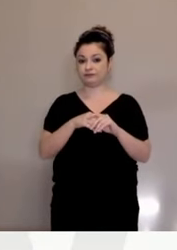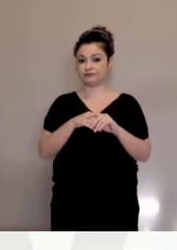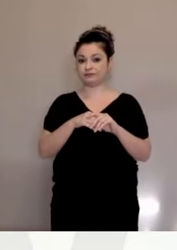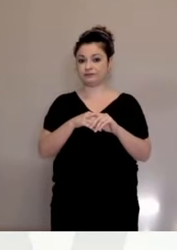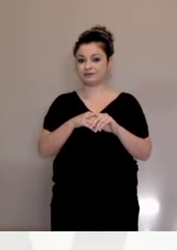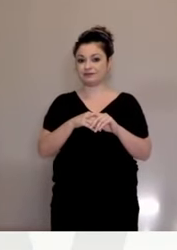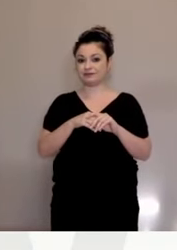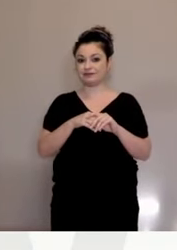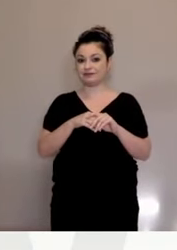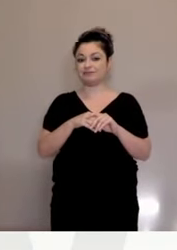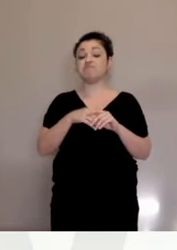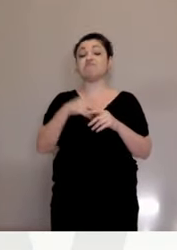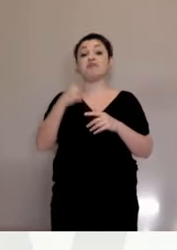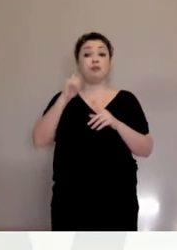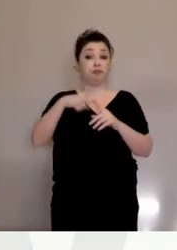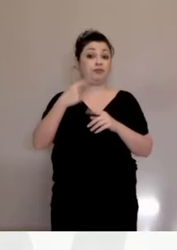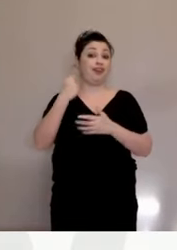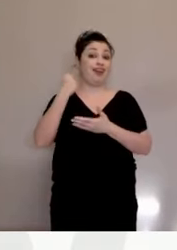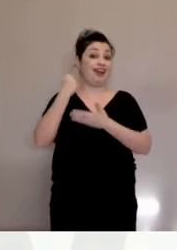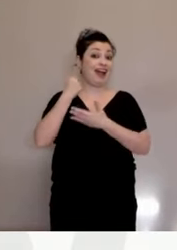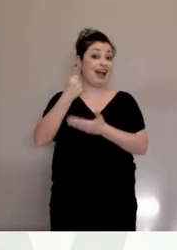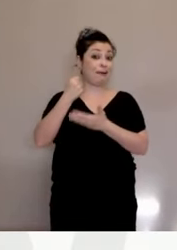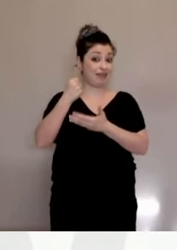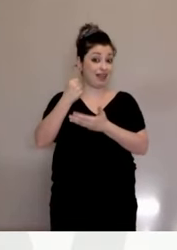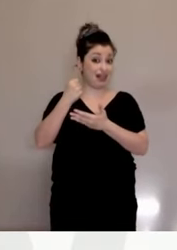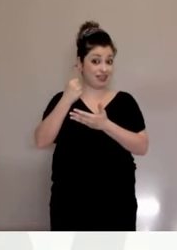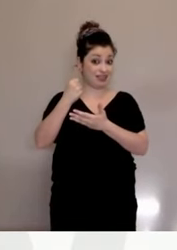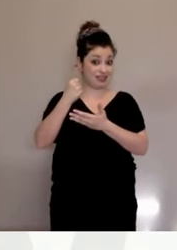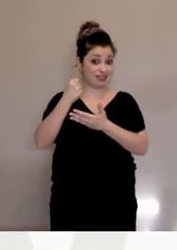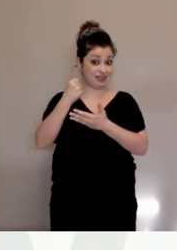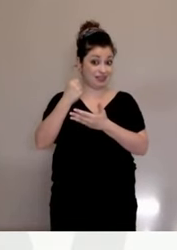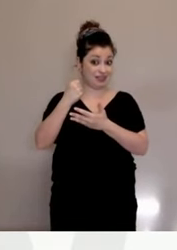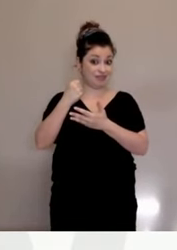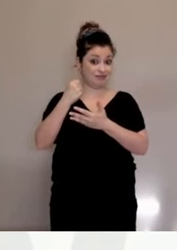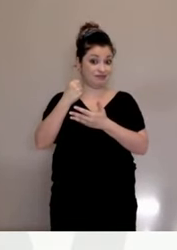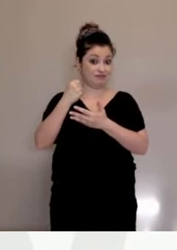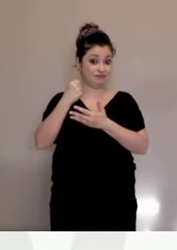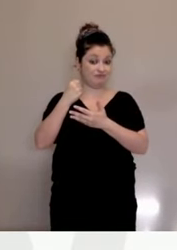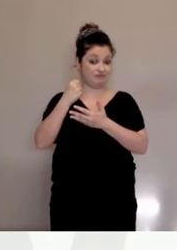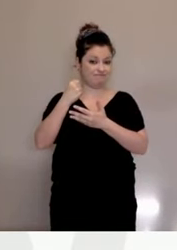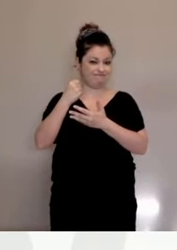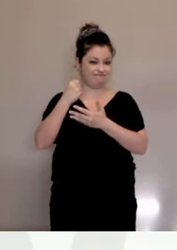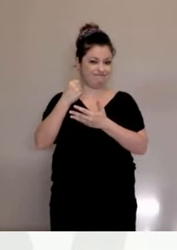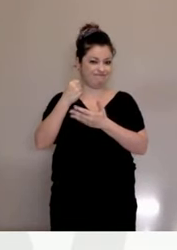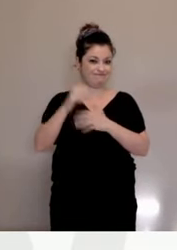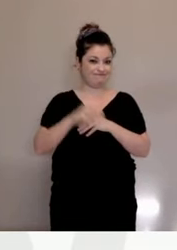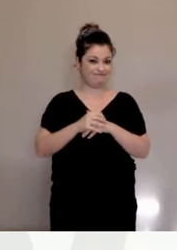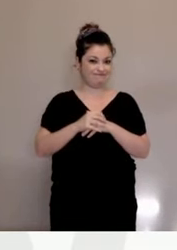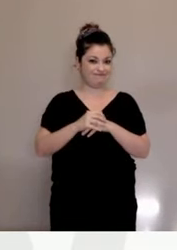e capitalisti, dire, facciamo così o facciamo così.